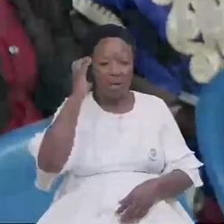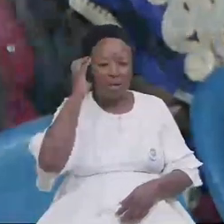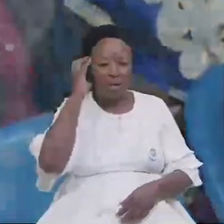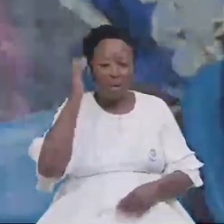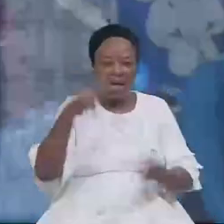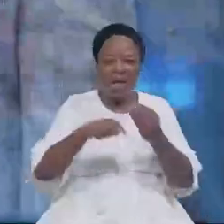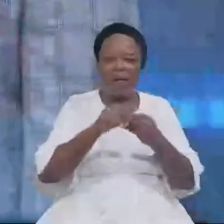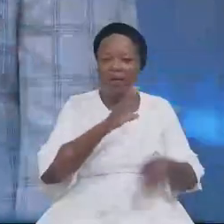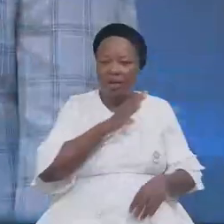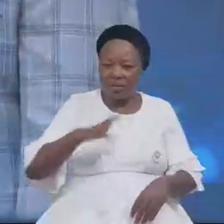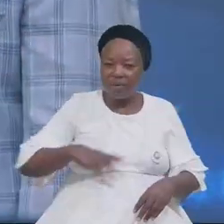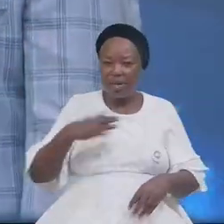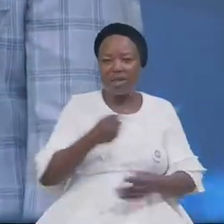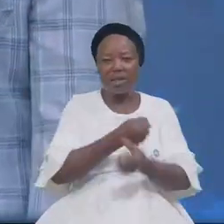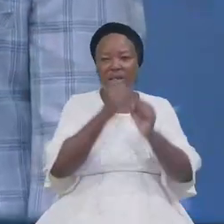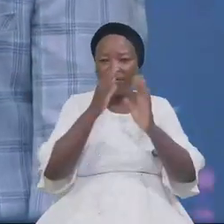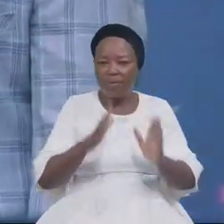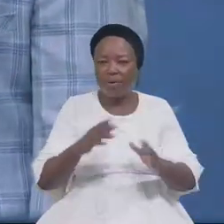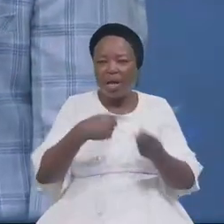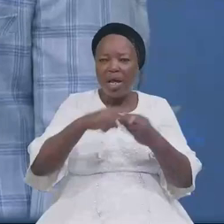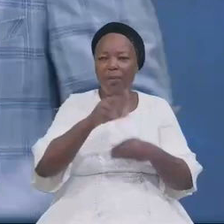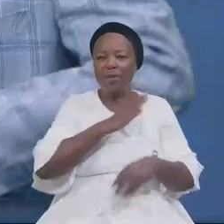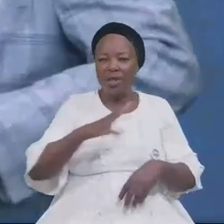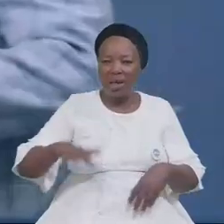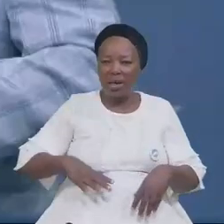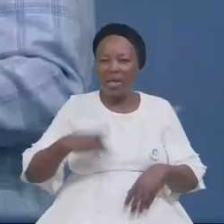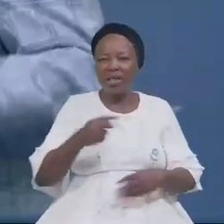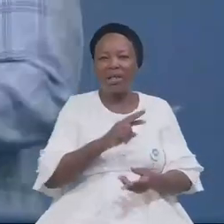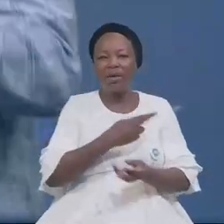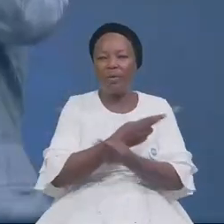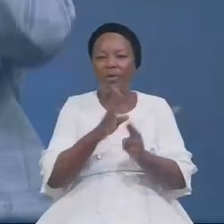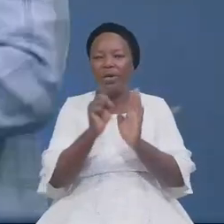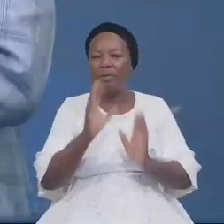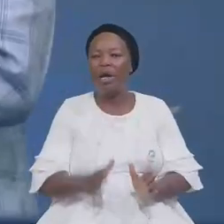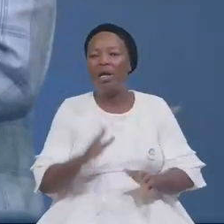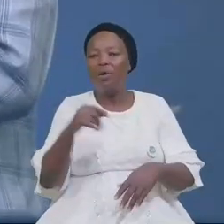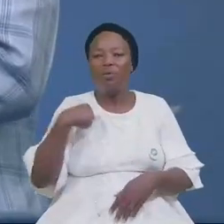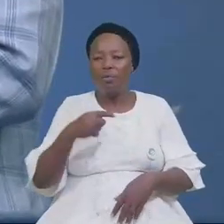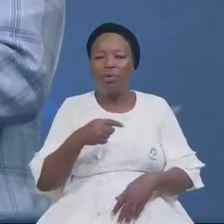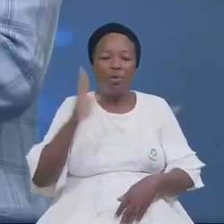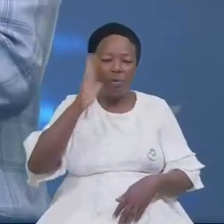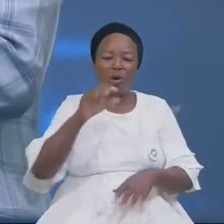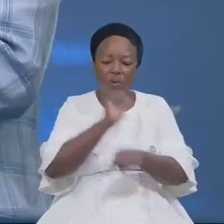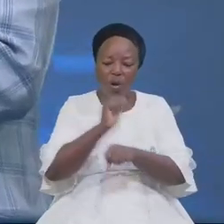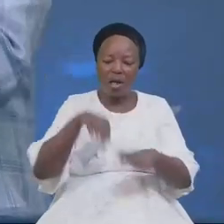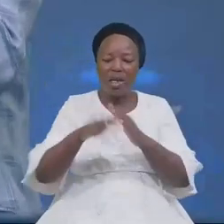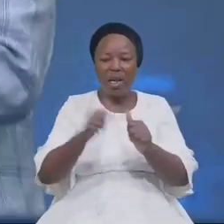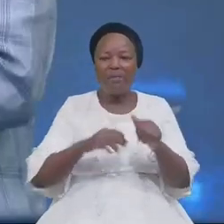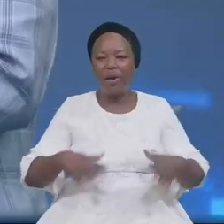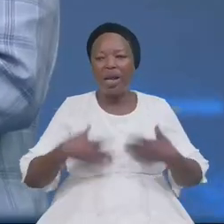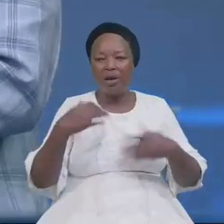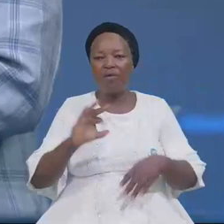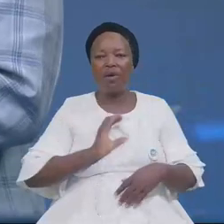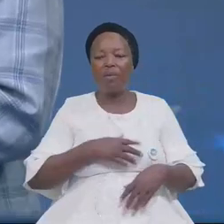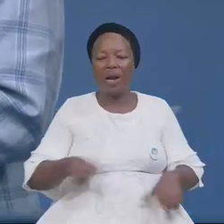le Sauveur, de Christ le Rédempteur, cela va agir dans la vie de chacun de nous, dans le